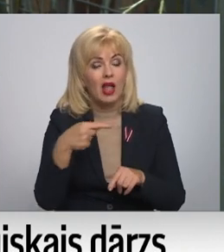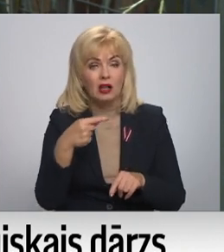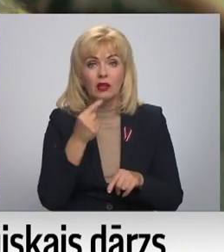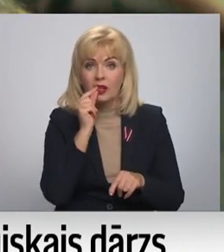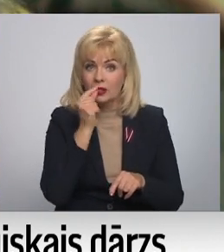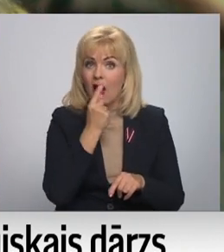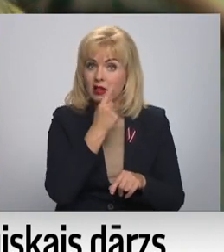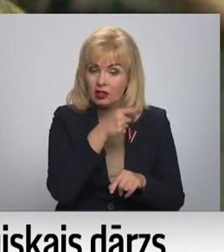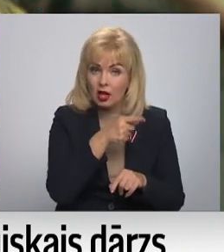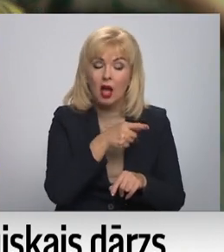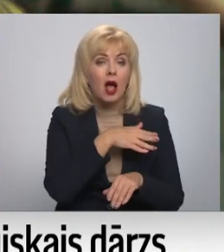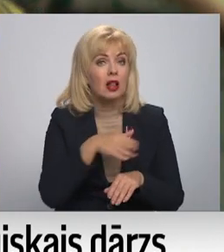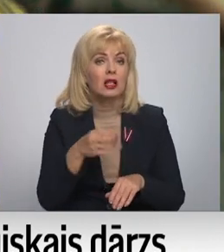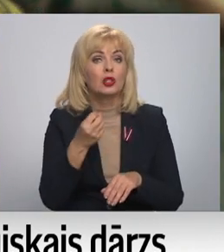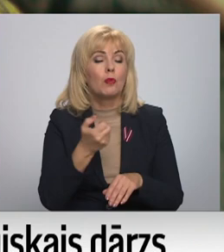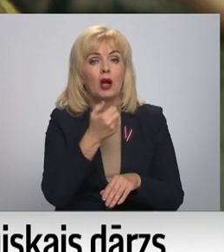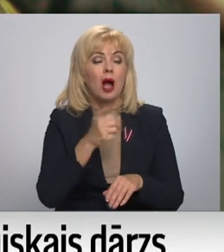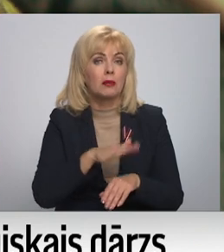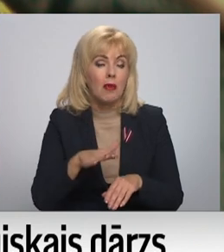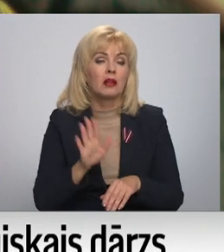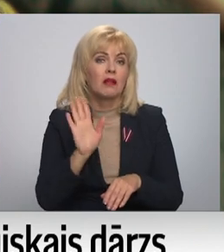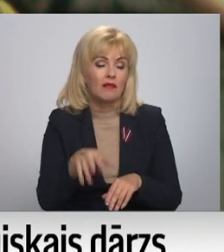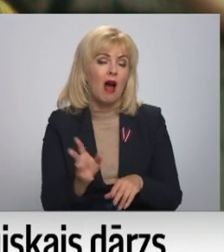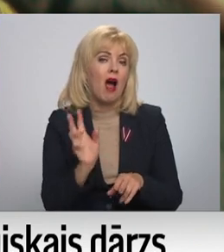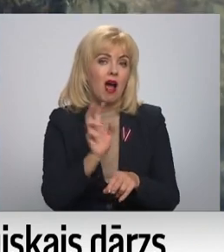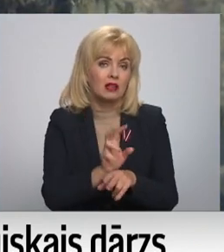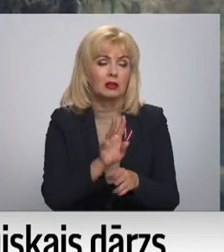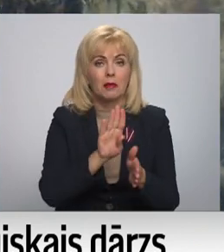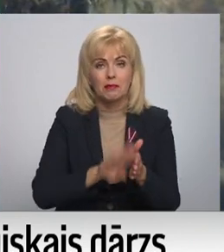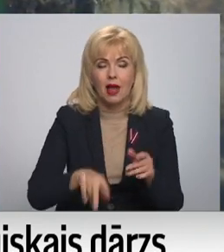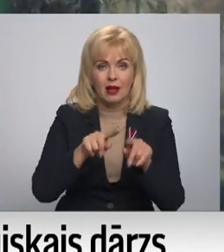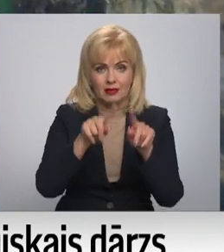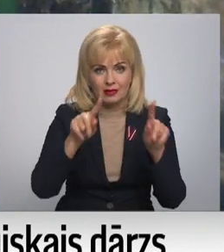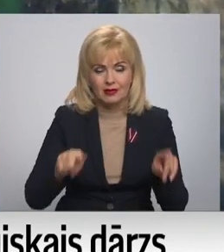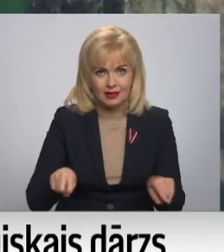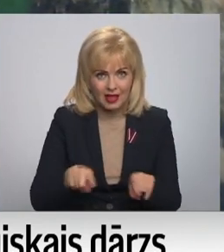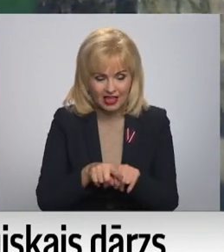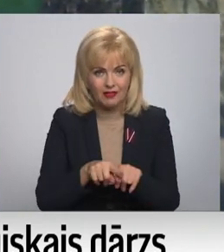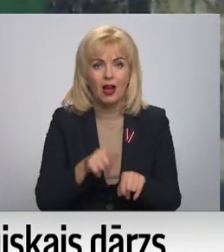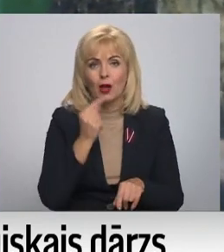Bērni līdz 12 gadu vecumam var nākt bez testa un certifikāta.